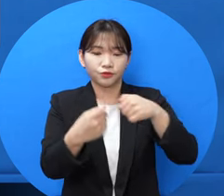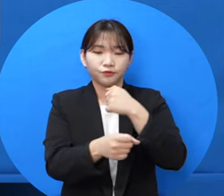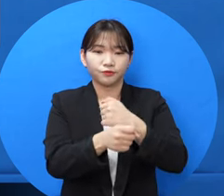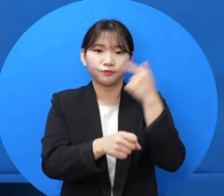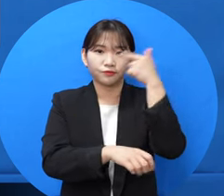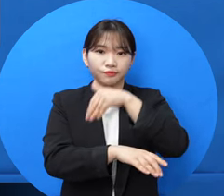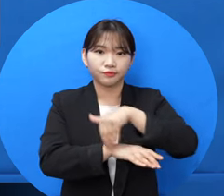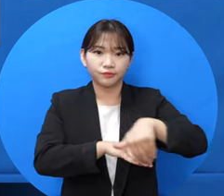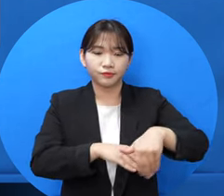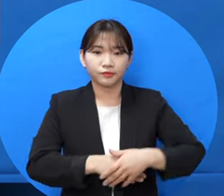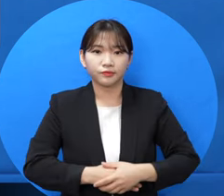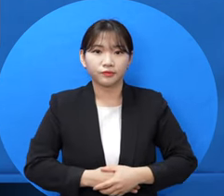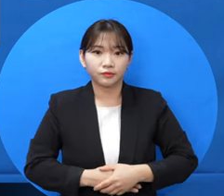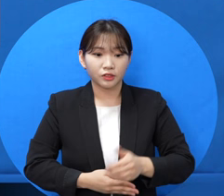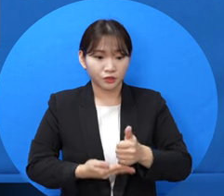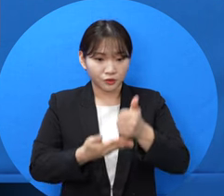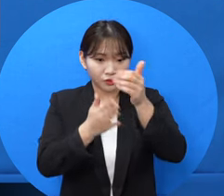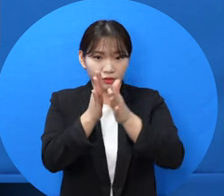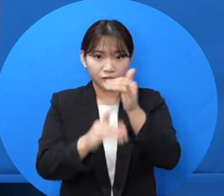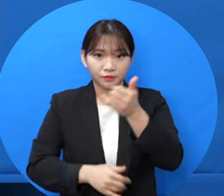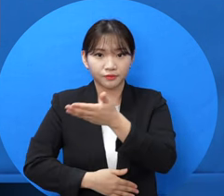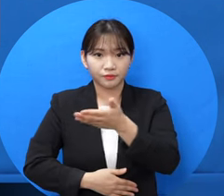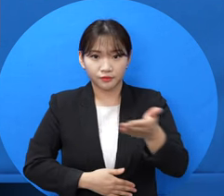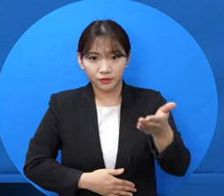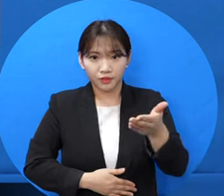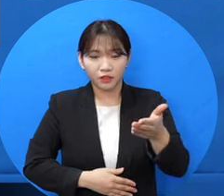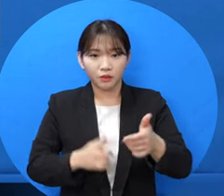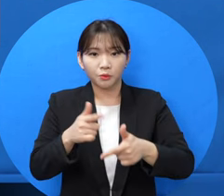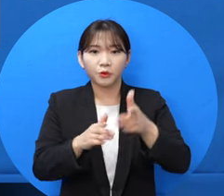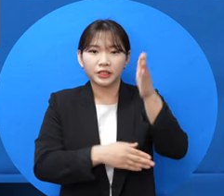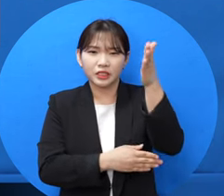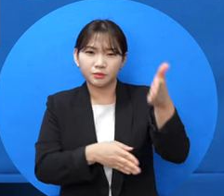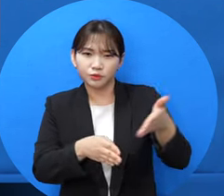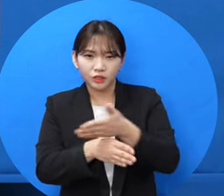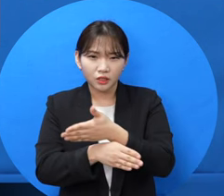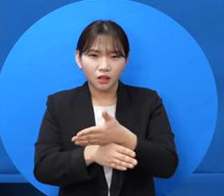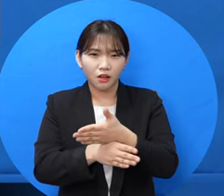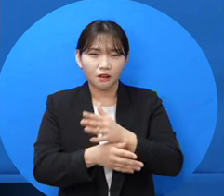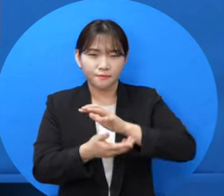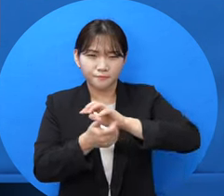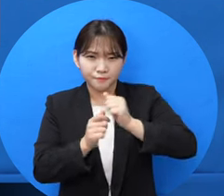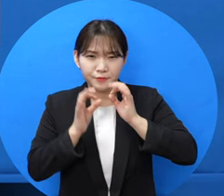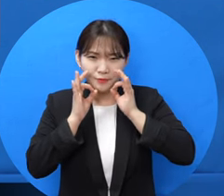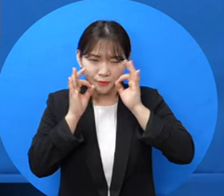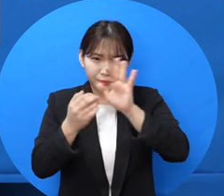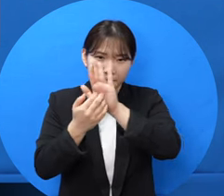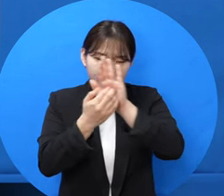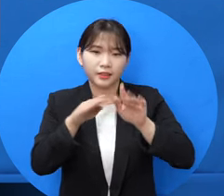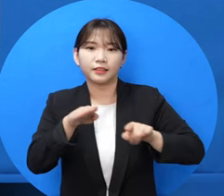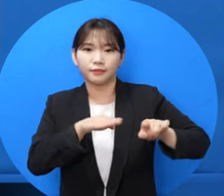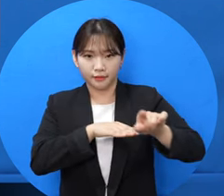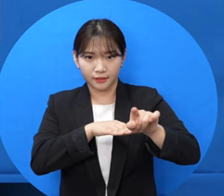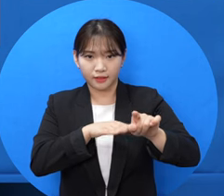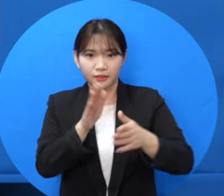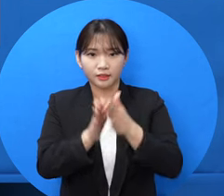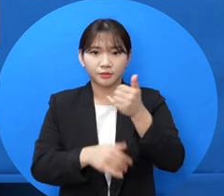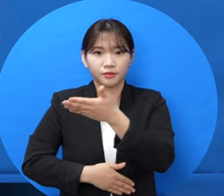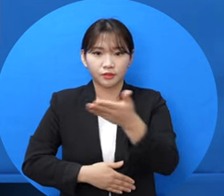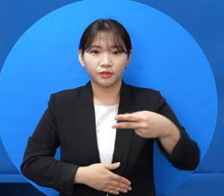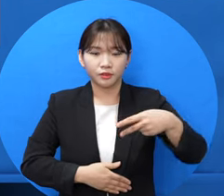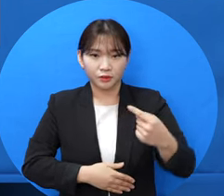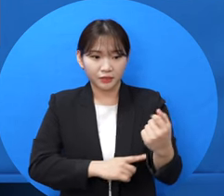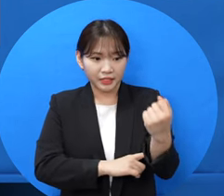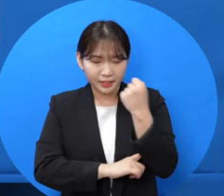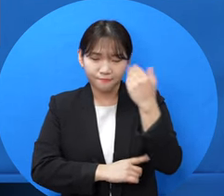운영하겠습니다 존경하는 시민 여러분 우리 시부터 총력 대응 의 앞장서겠습니다 쉬운